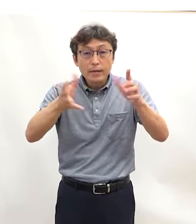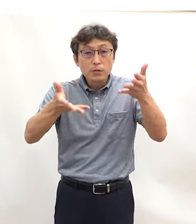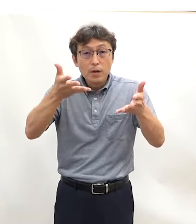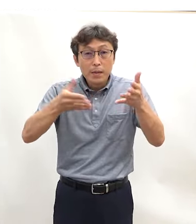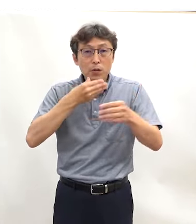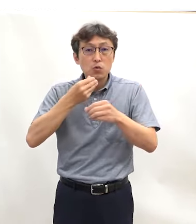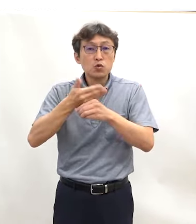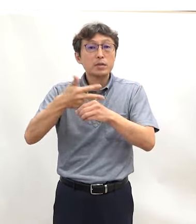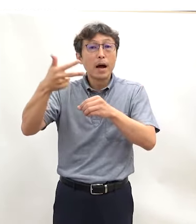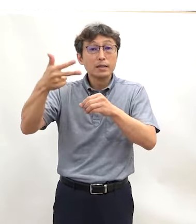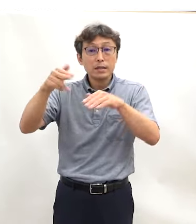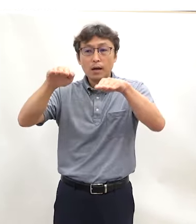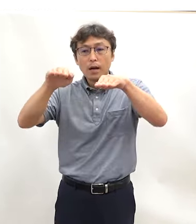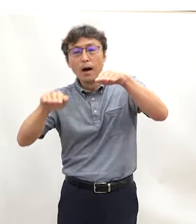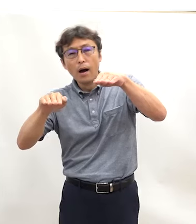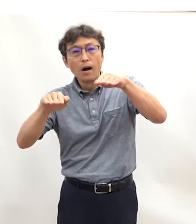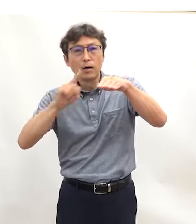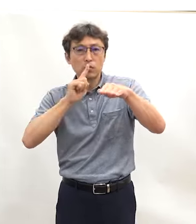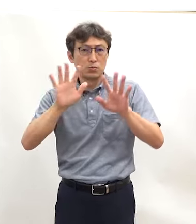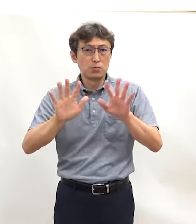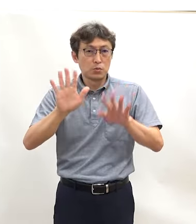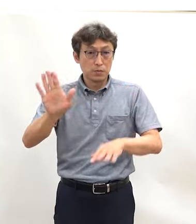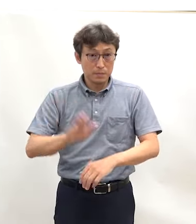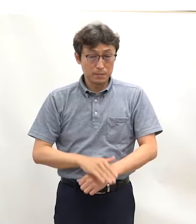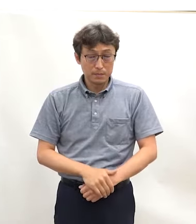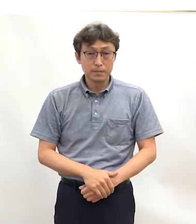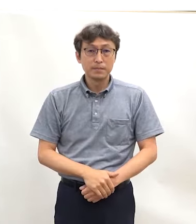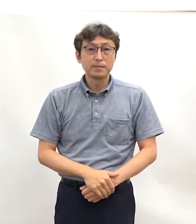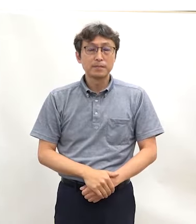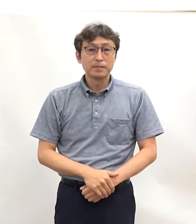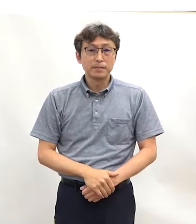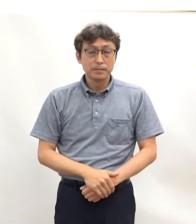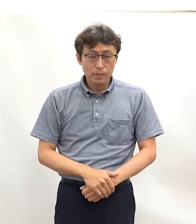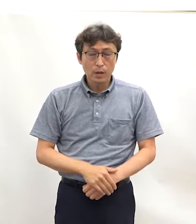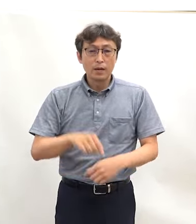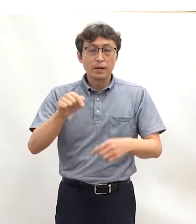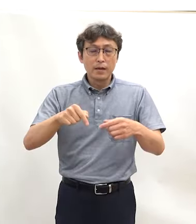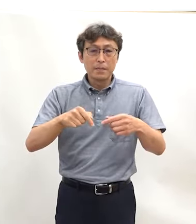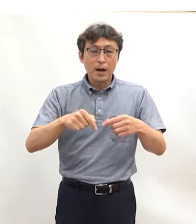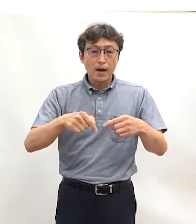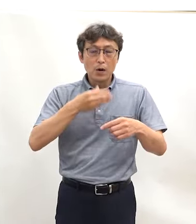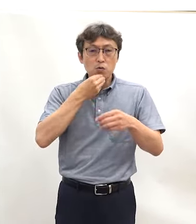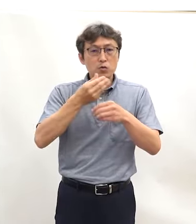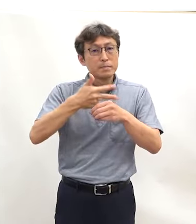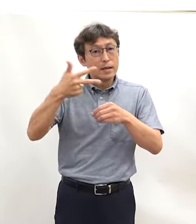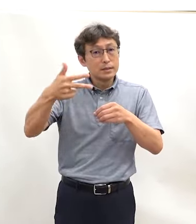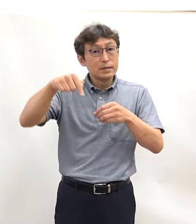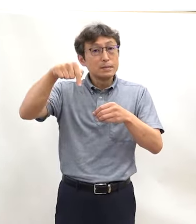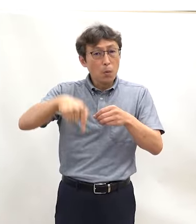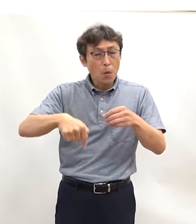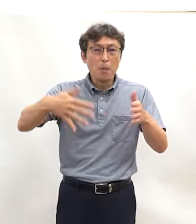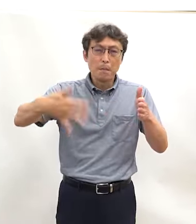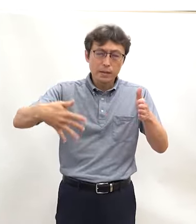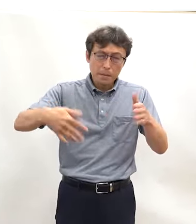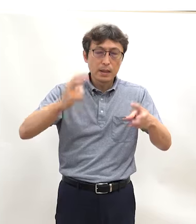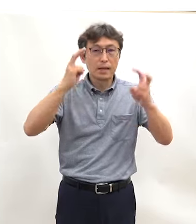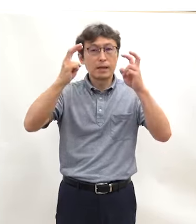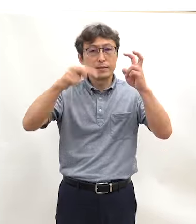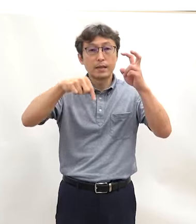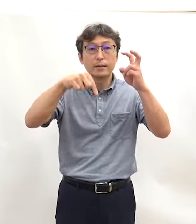あ、その点ではまだ本市における、外国人材のですね、活用に対する意識が企業の中では十